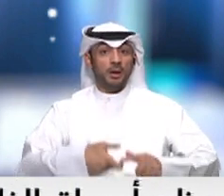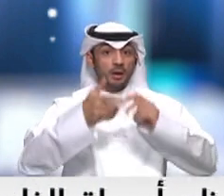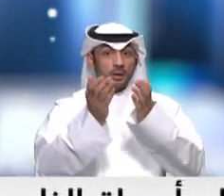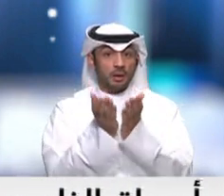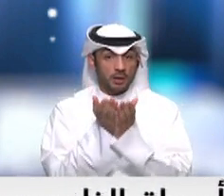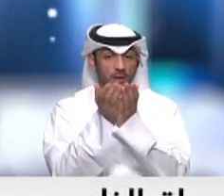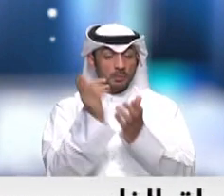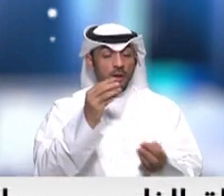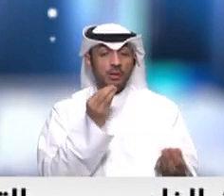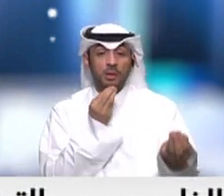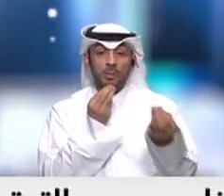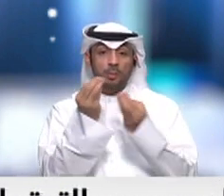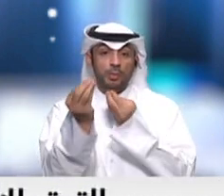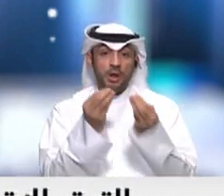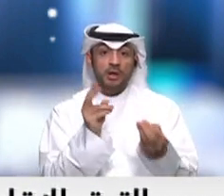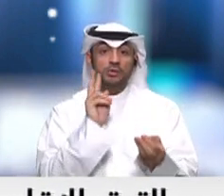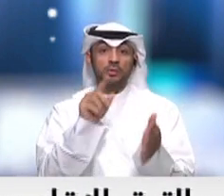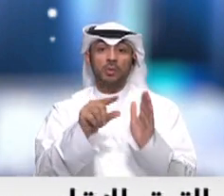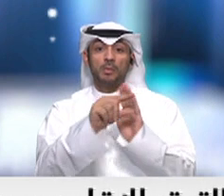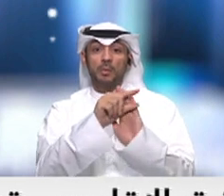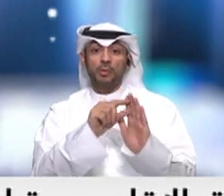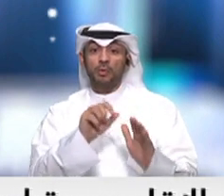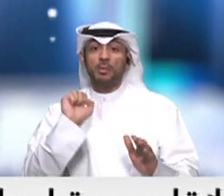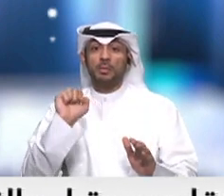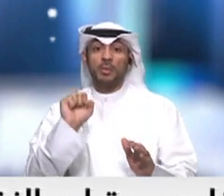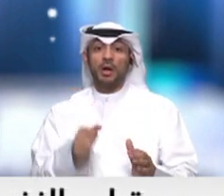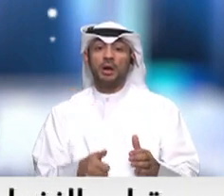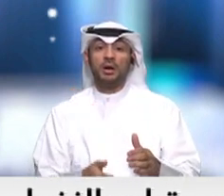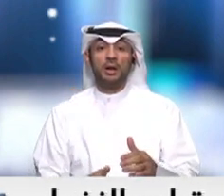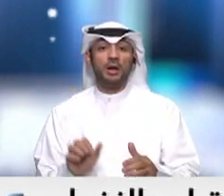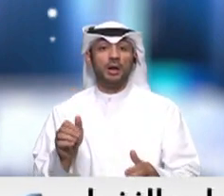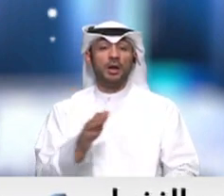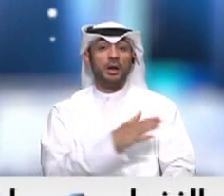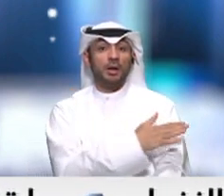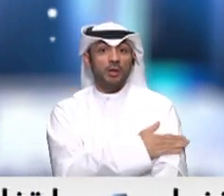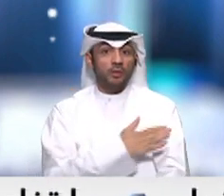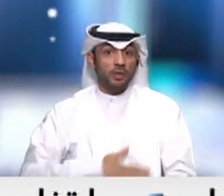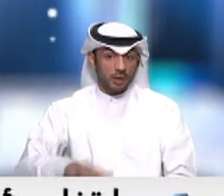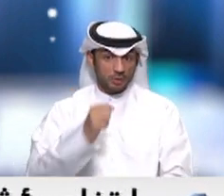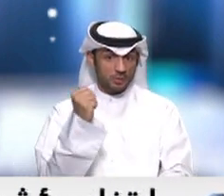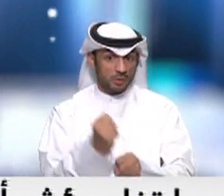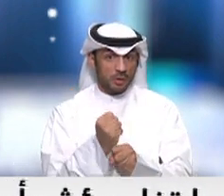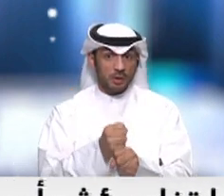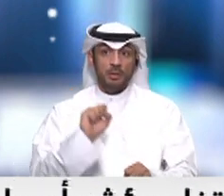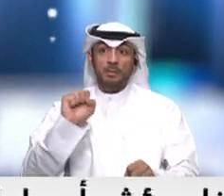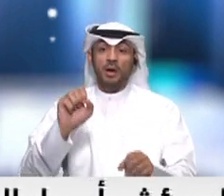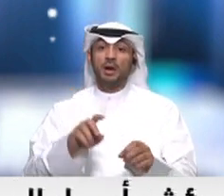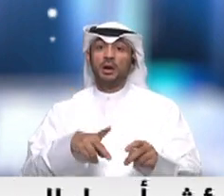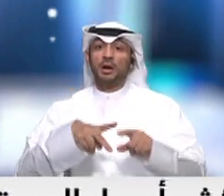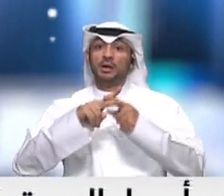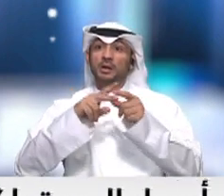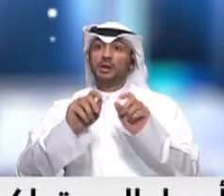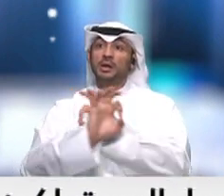مناقشة مذكرتين من الإدارة العامة بشأن بعض المشاريع التشغيلية لدى المؤسسة.